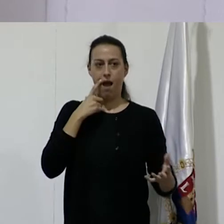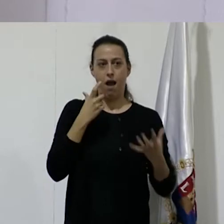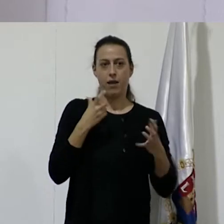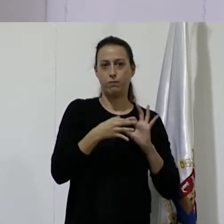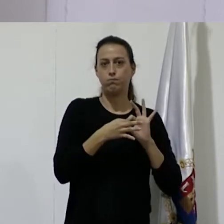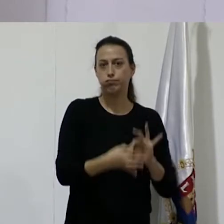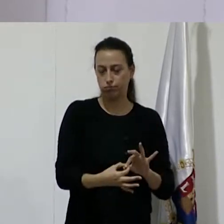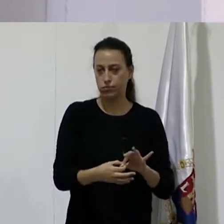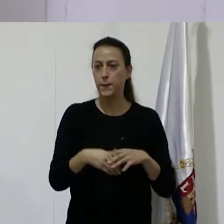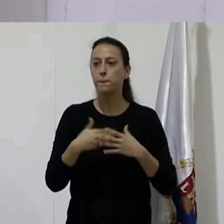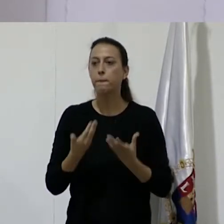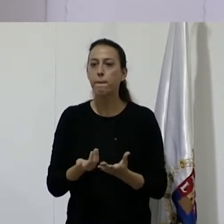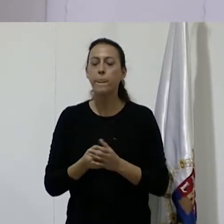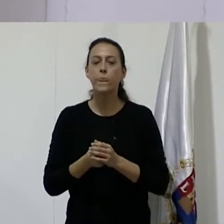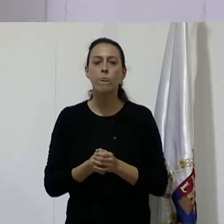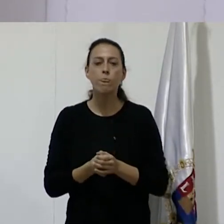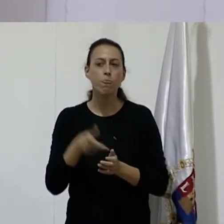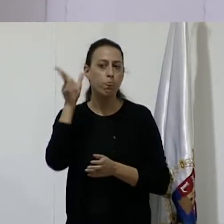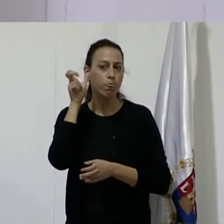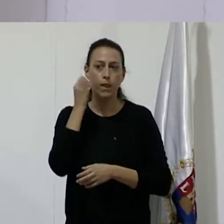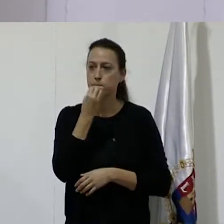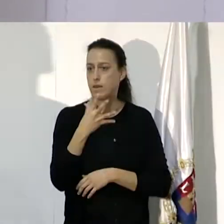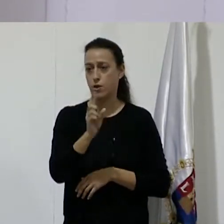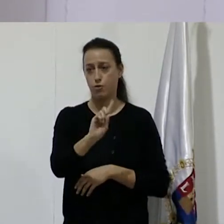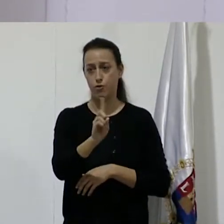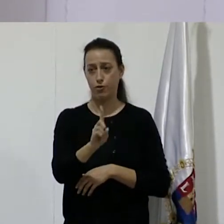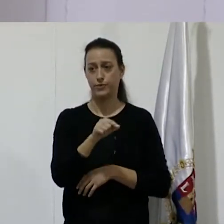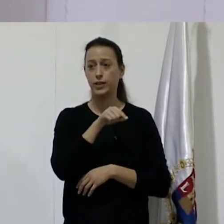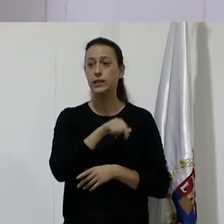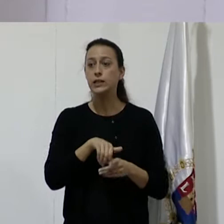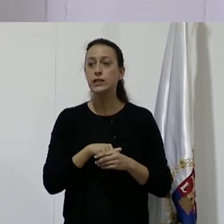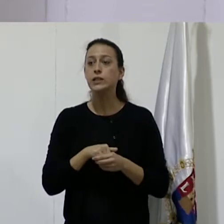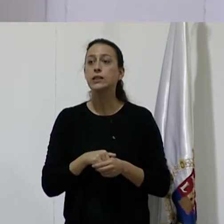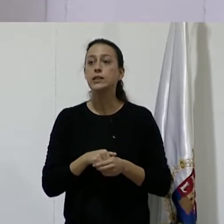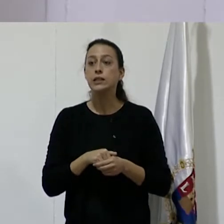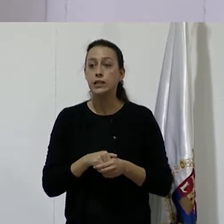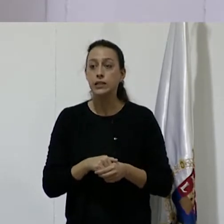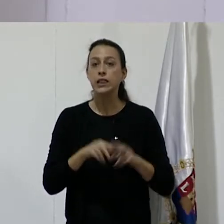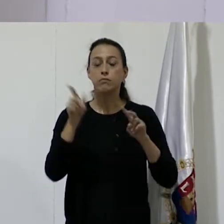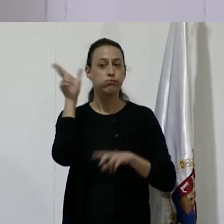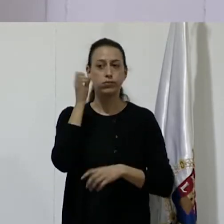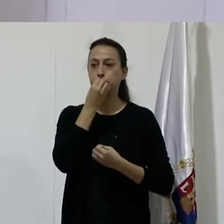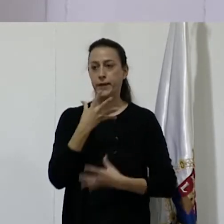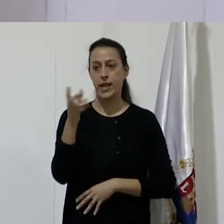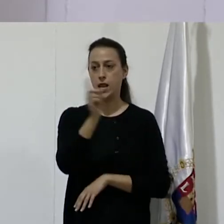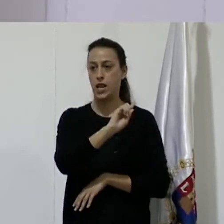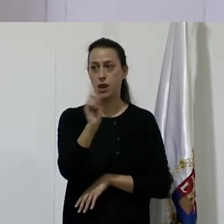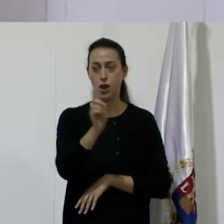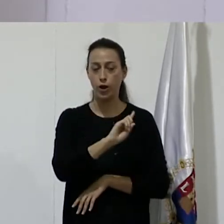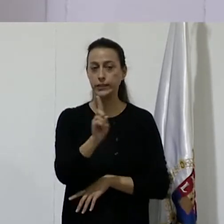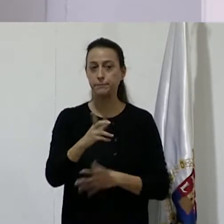físic Charles Percy Snow va descriure en una conferència el panorama intel·lectual d'Occident a la meitat del segle